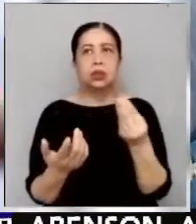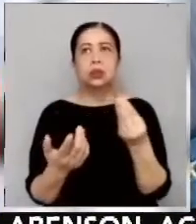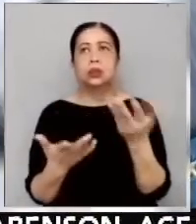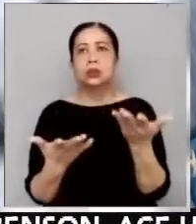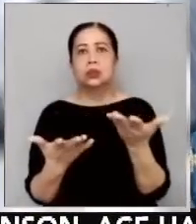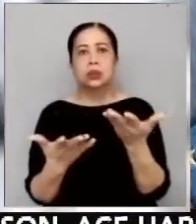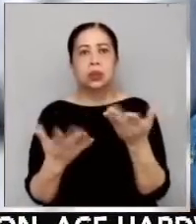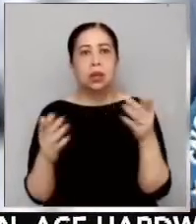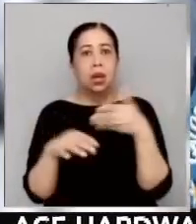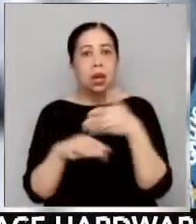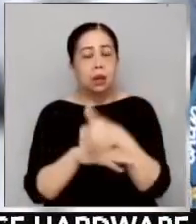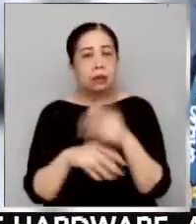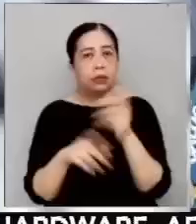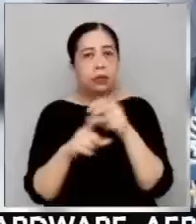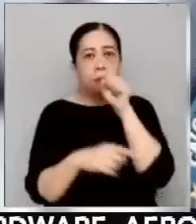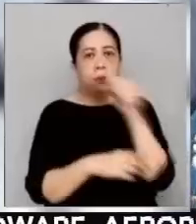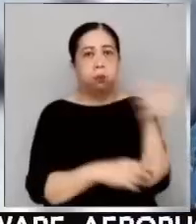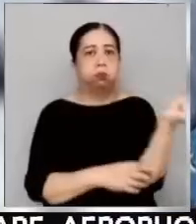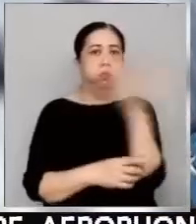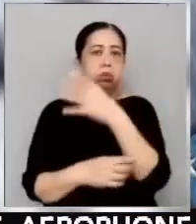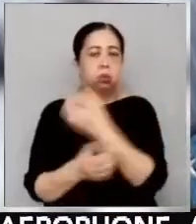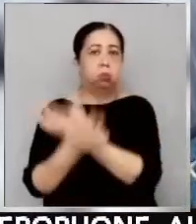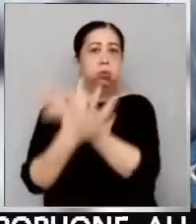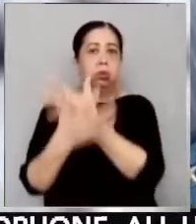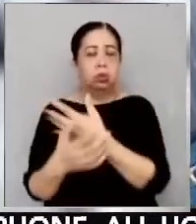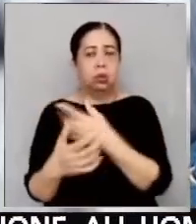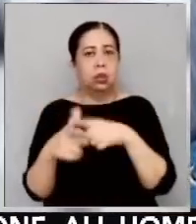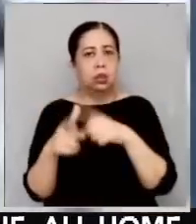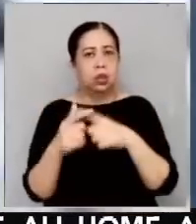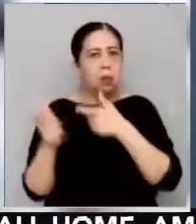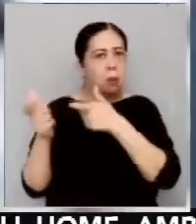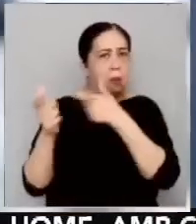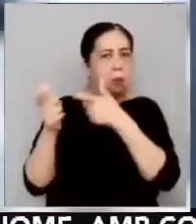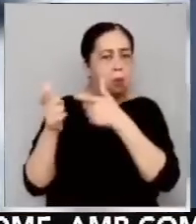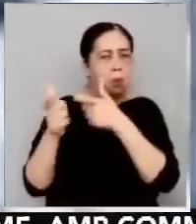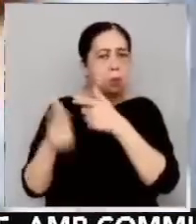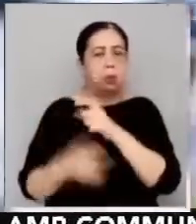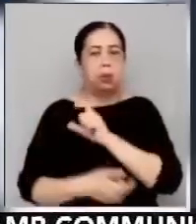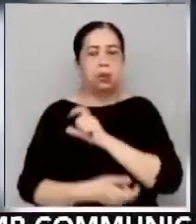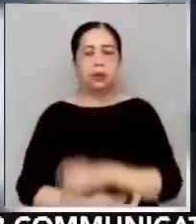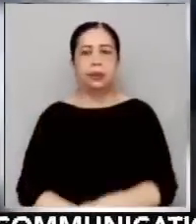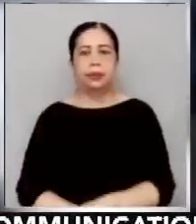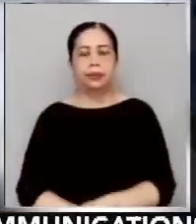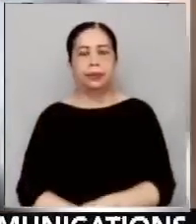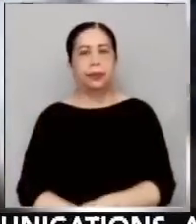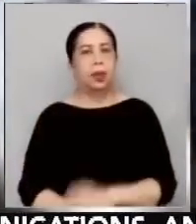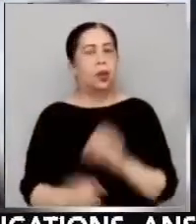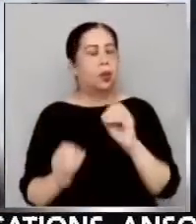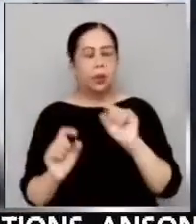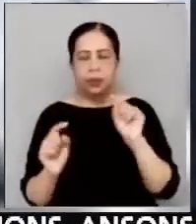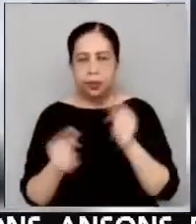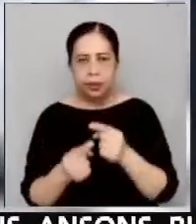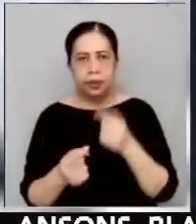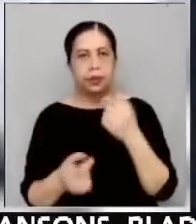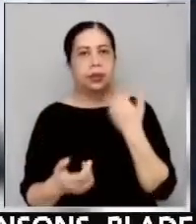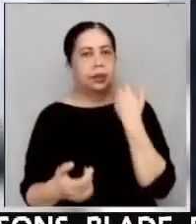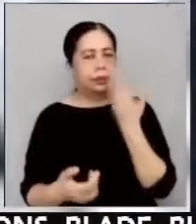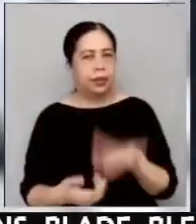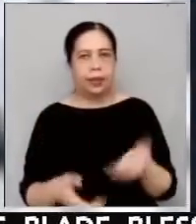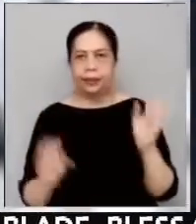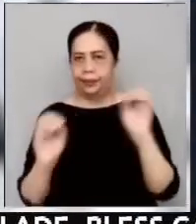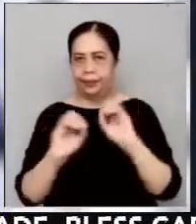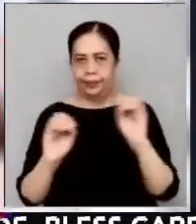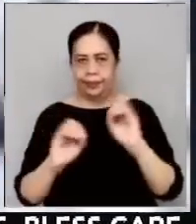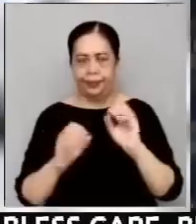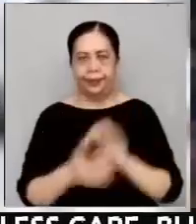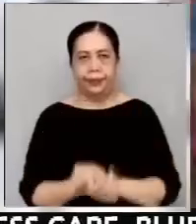pagkatapos po ng kanilang paghagis po ng granada ay nagpapaputok na po sila ng baril. Wala namang nasugatan o nasawi sa insidente.